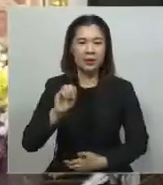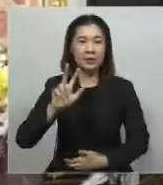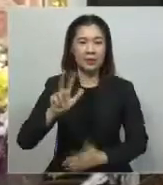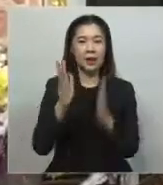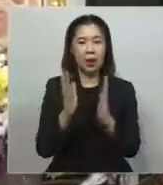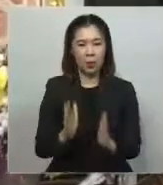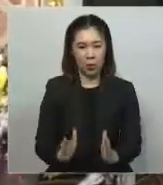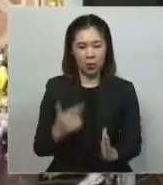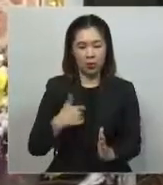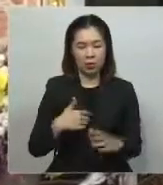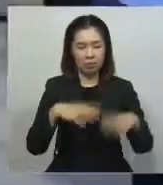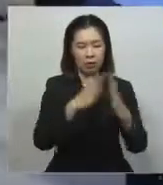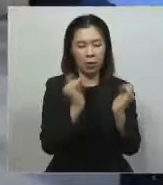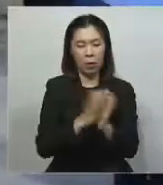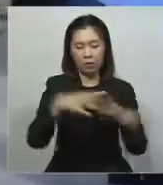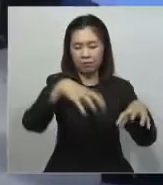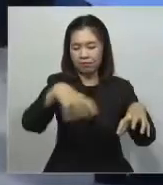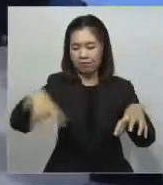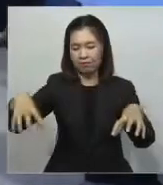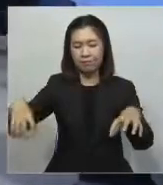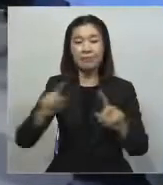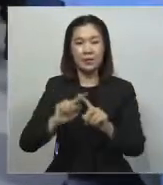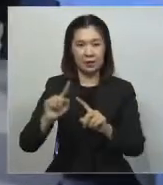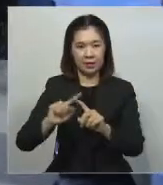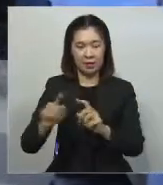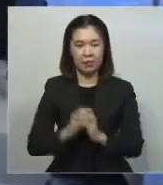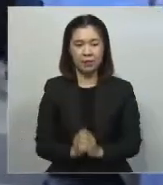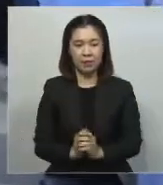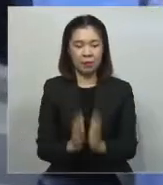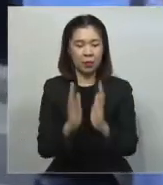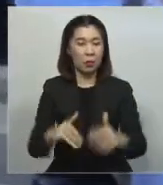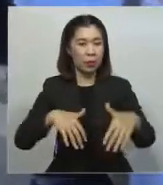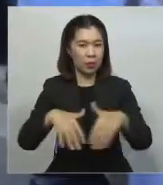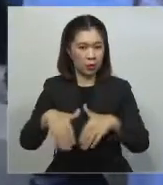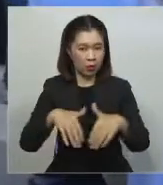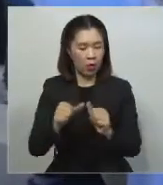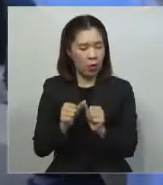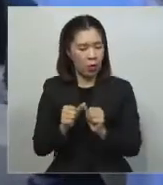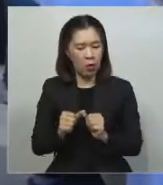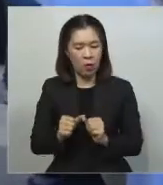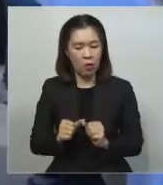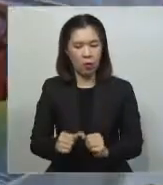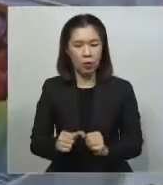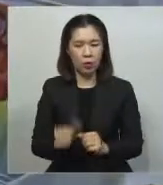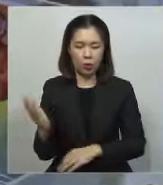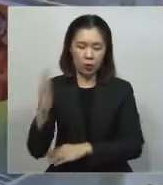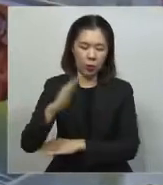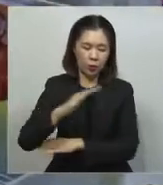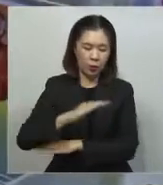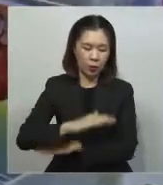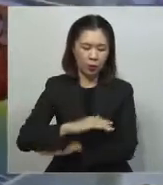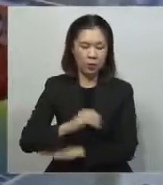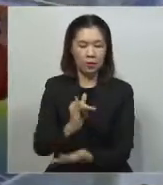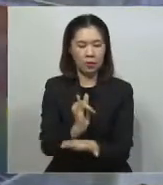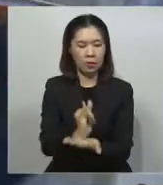วัดต่างๆโดยประชาชนที่มาในงานนี้ล้วนตั้งใจมาร่วมงานและจะอยู่จนเสร็จสิ้นพิธีถวายเพลิงจริงส